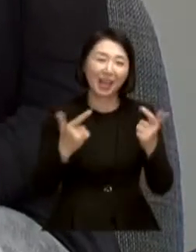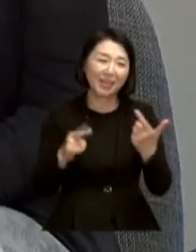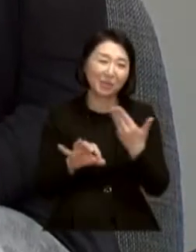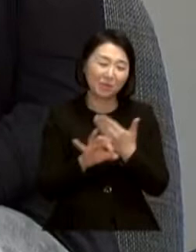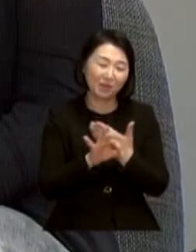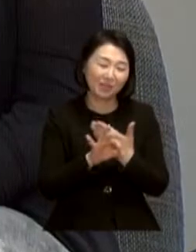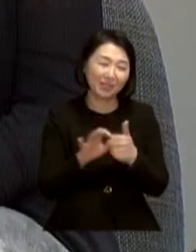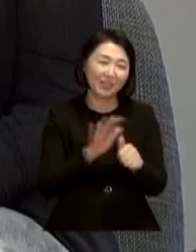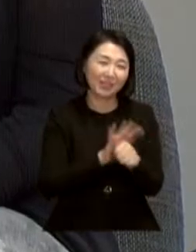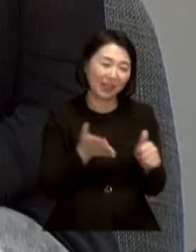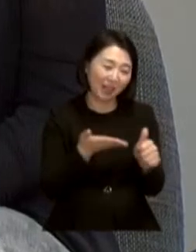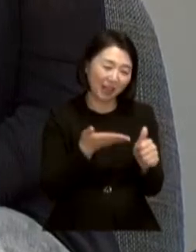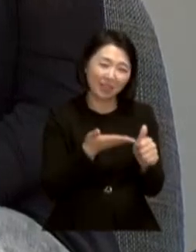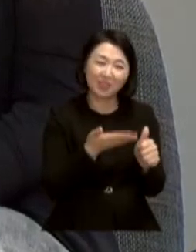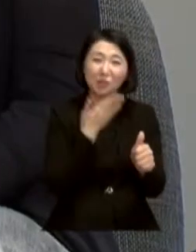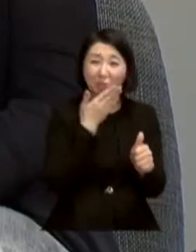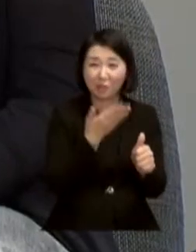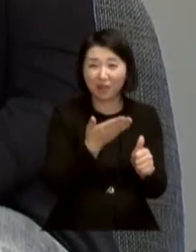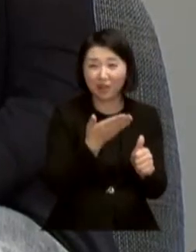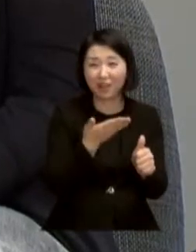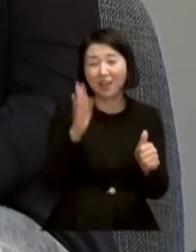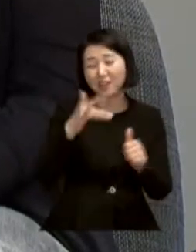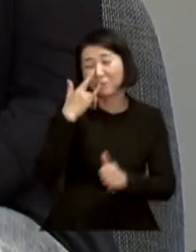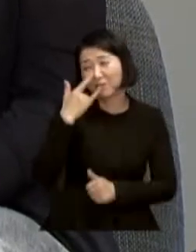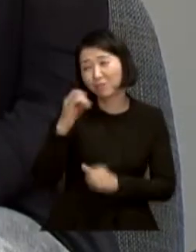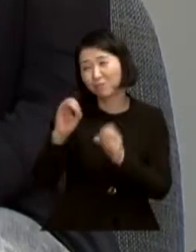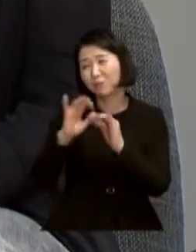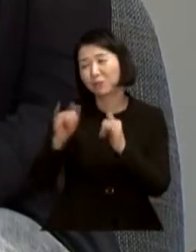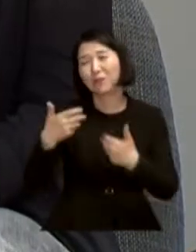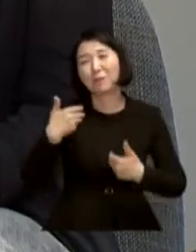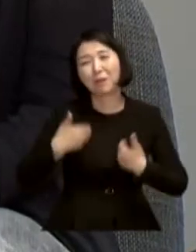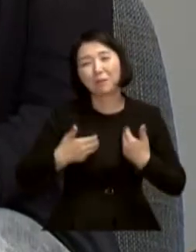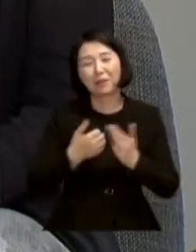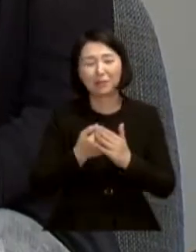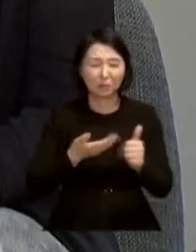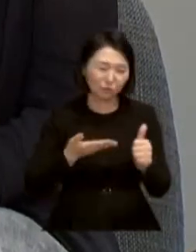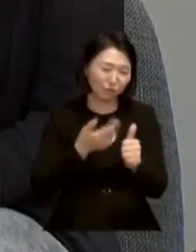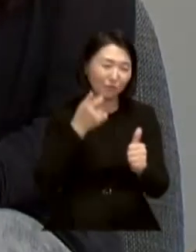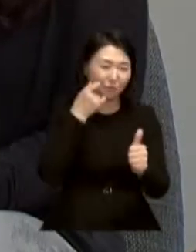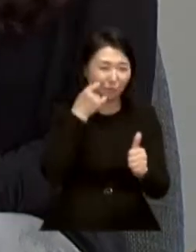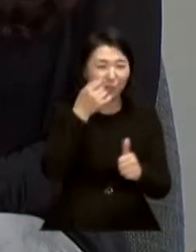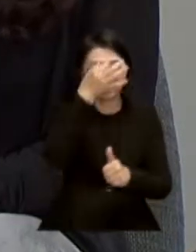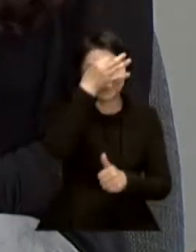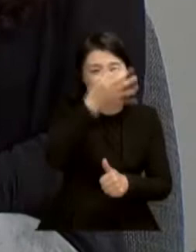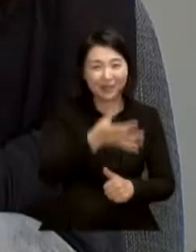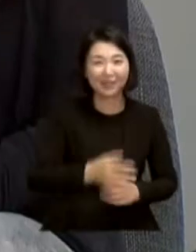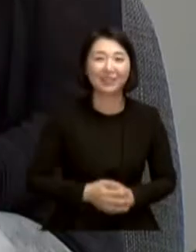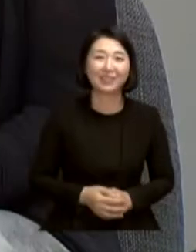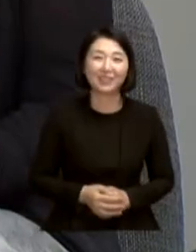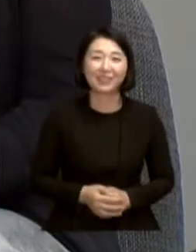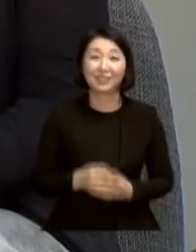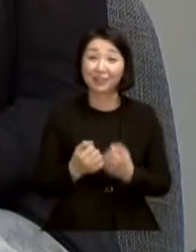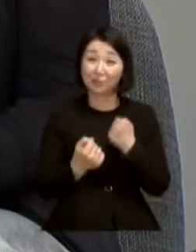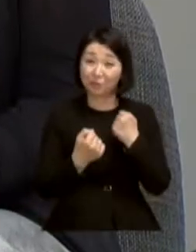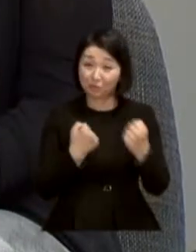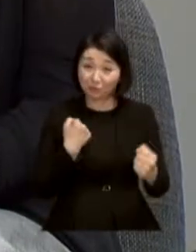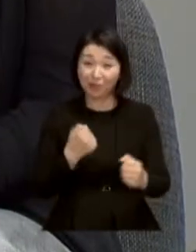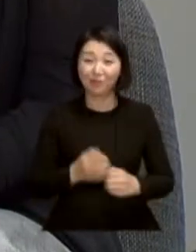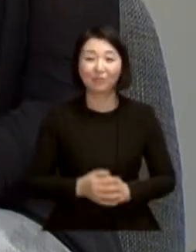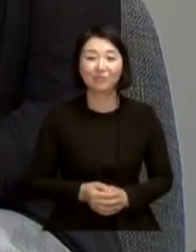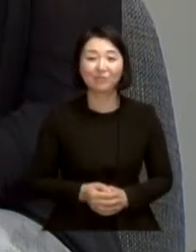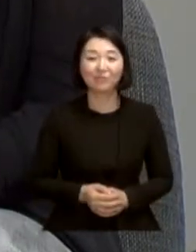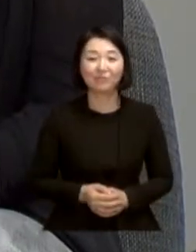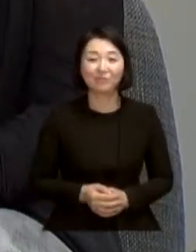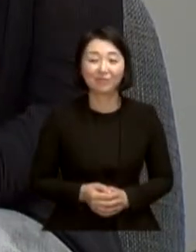잘 챙겨줄 수 있는 그런 것들을 엄마 아빠가 너무 소홀하게 대해준 것에 대해서 너무 미안한데 그럼에도 불구하고